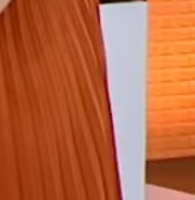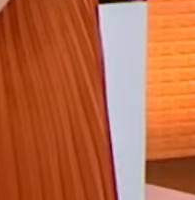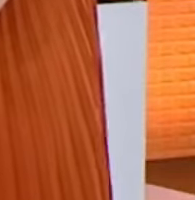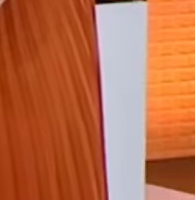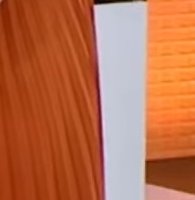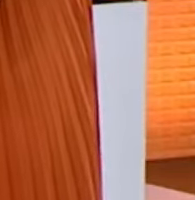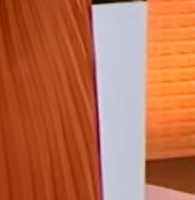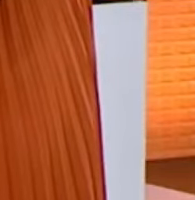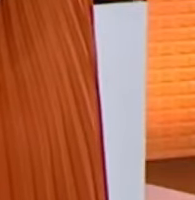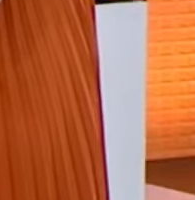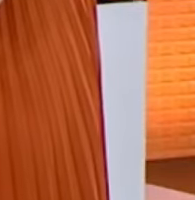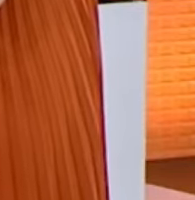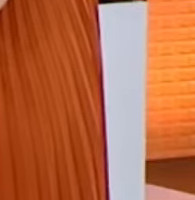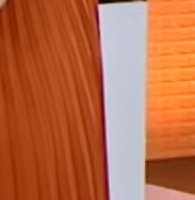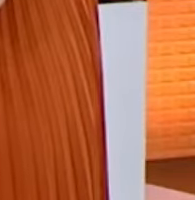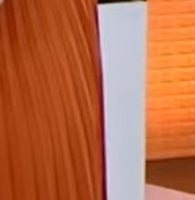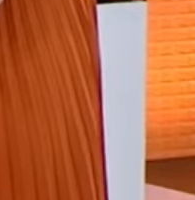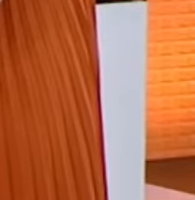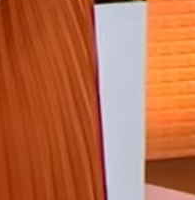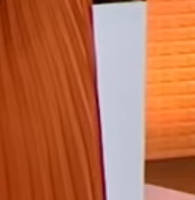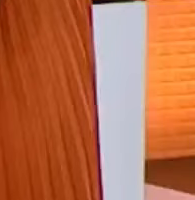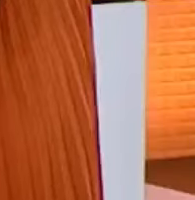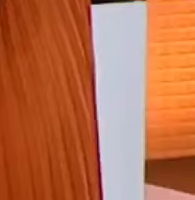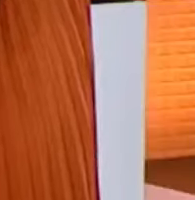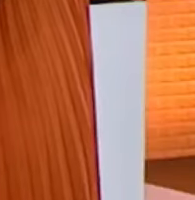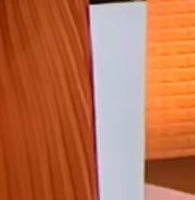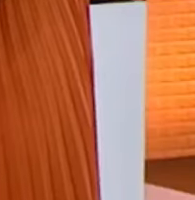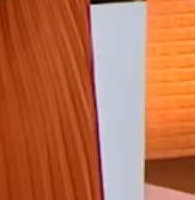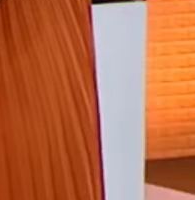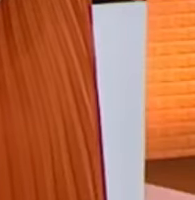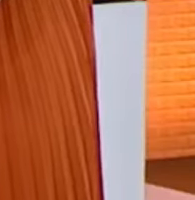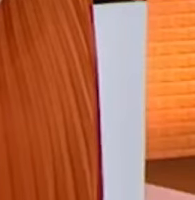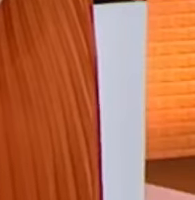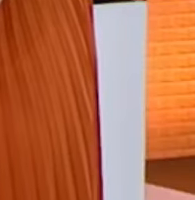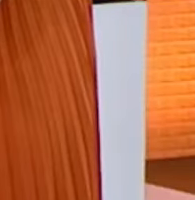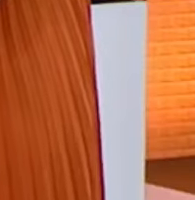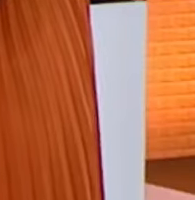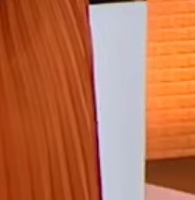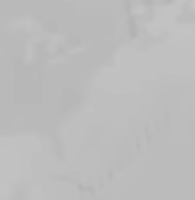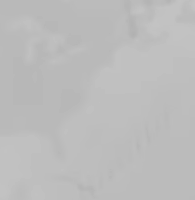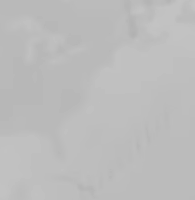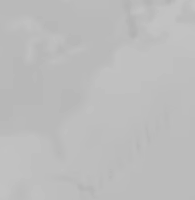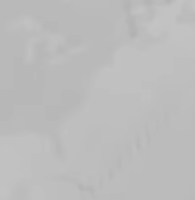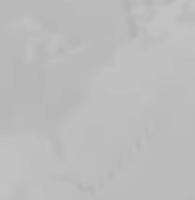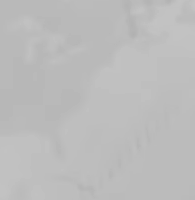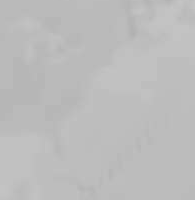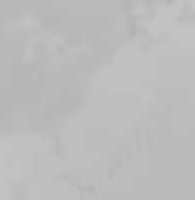po kami sa GMA Pinoy TV at sa www.gmanews.tv.